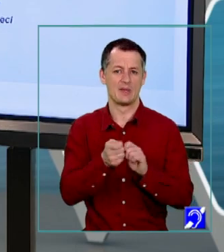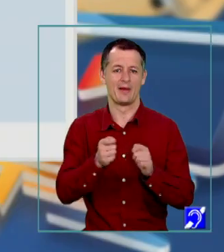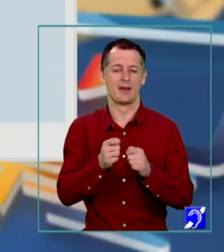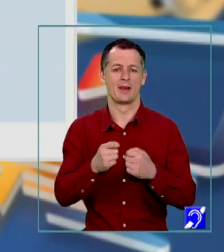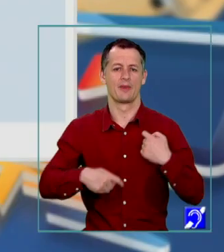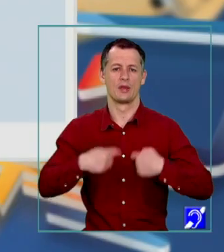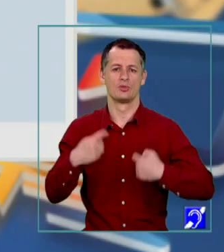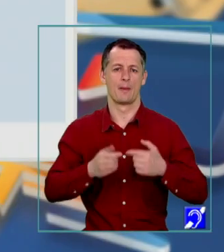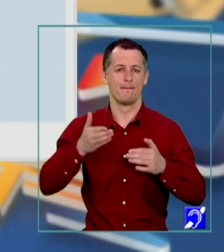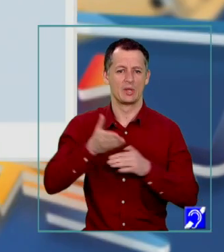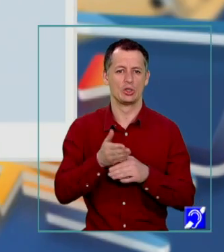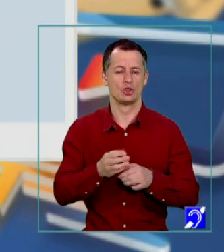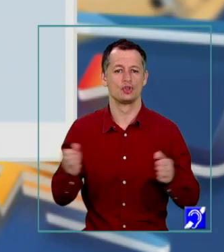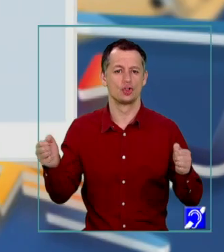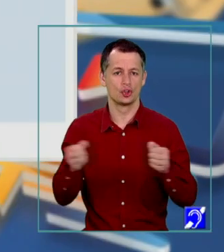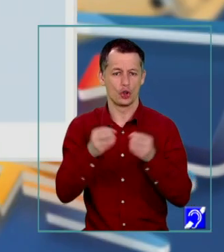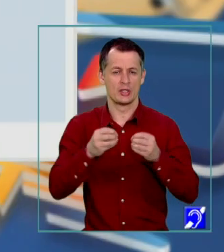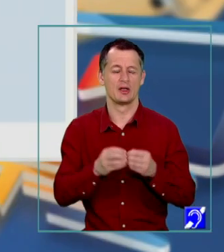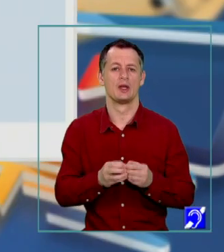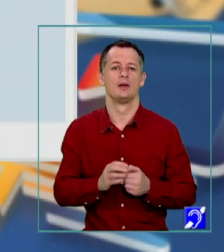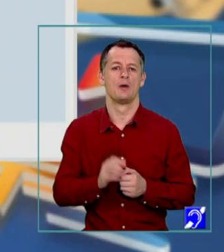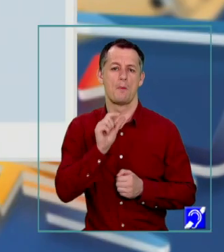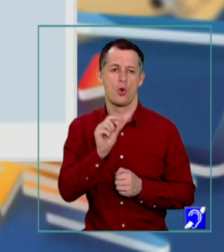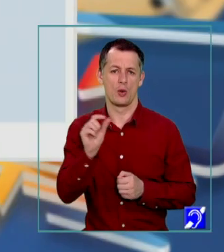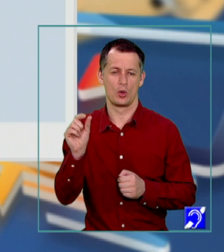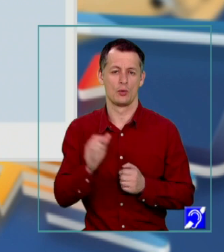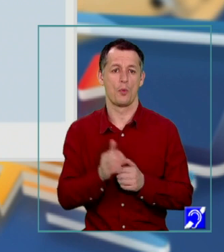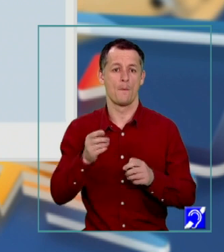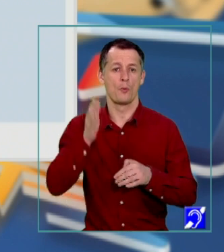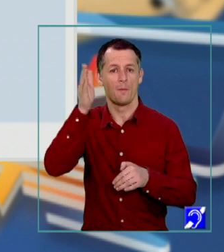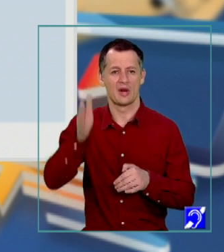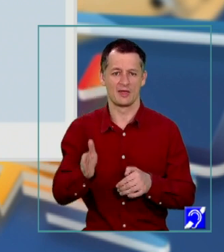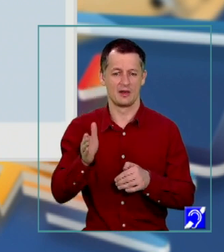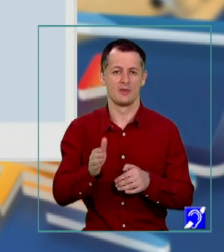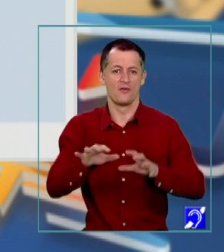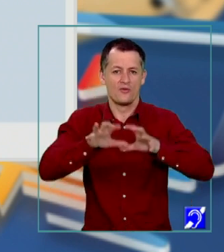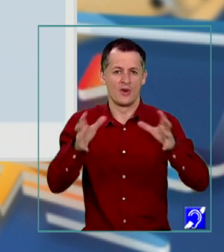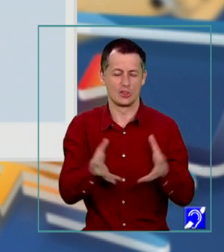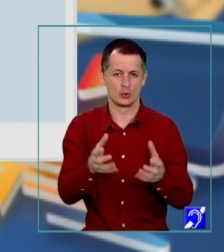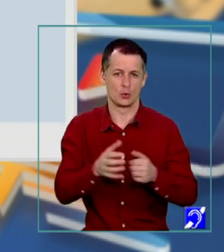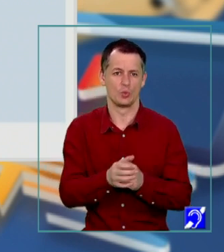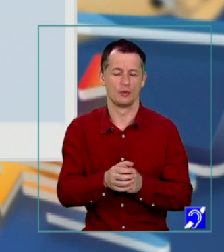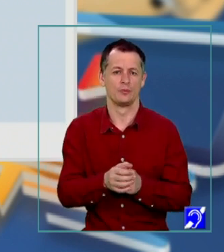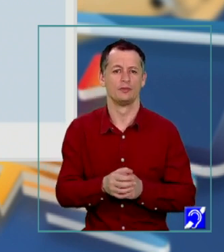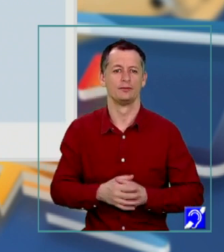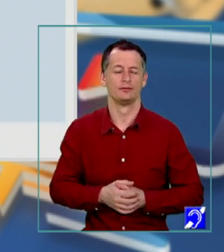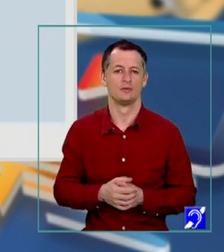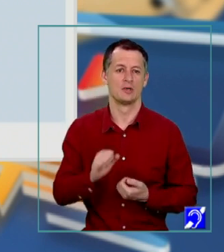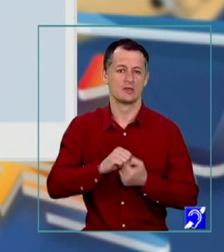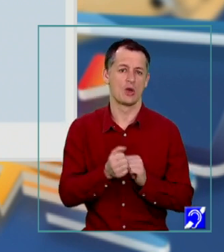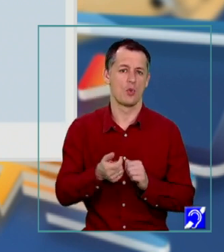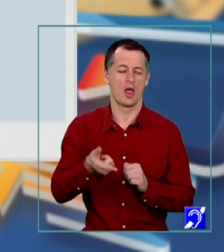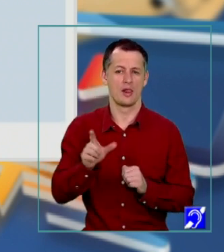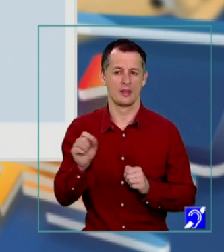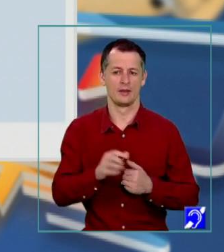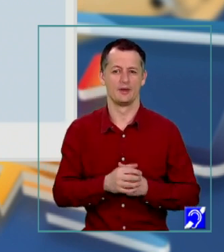energetice prin ciocnirea moleculelor cu peretele vasului și nu de ciocnirile sau alte tipuri de interacțiuni, incluse în termenul